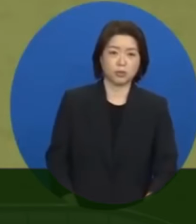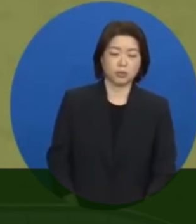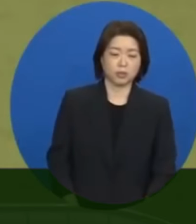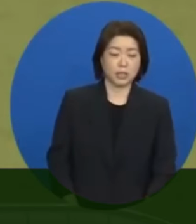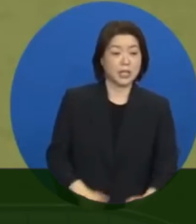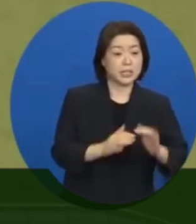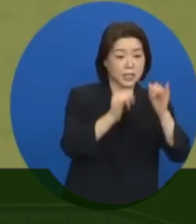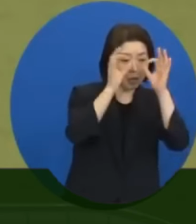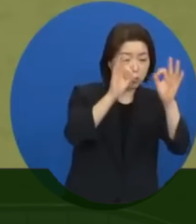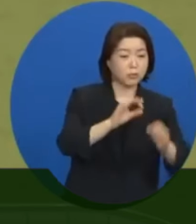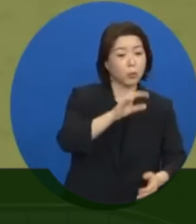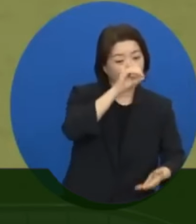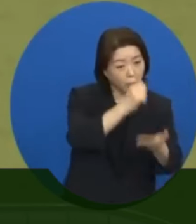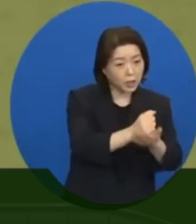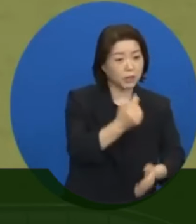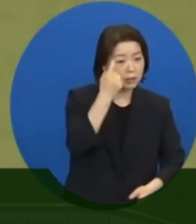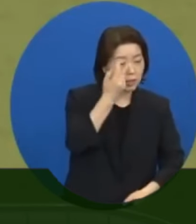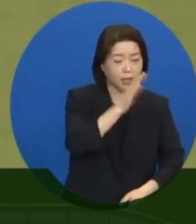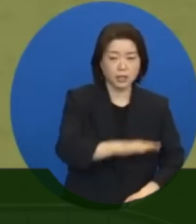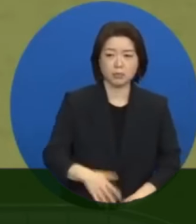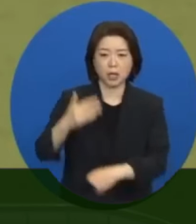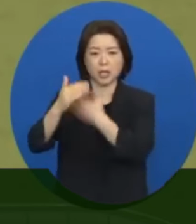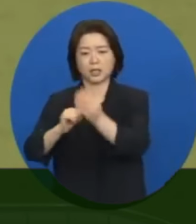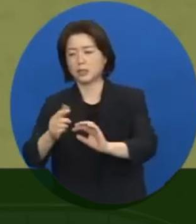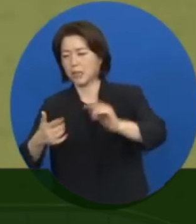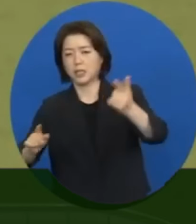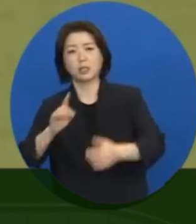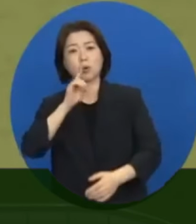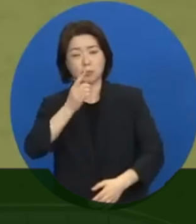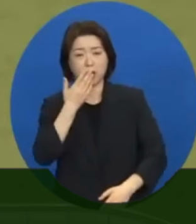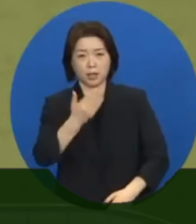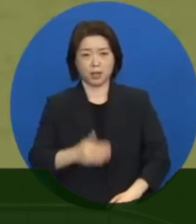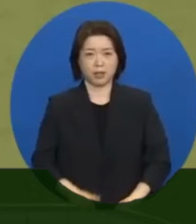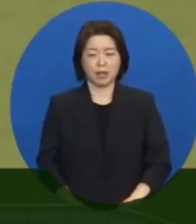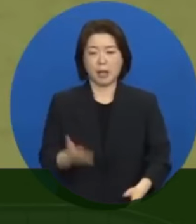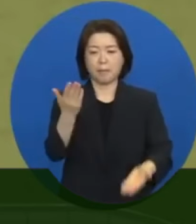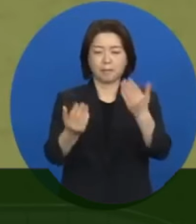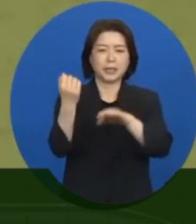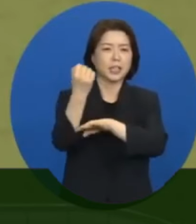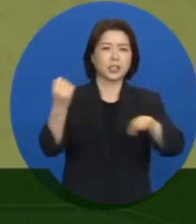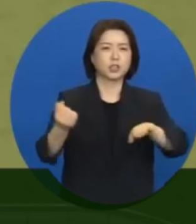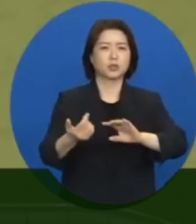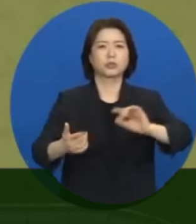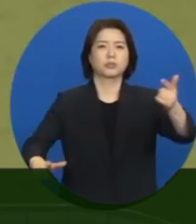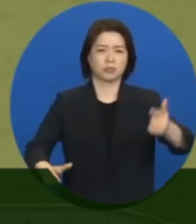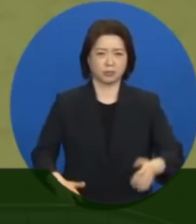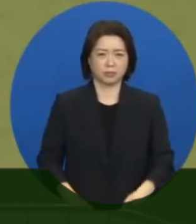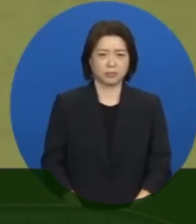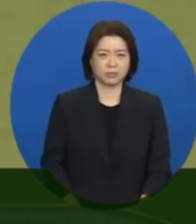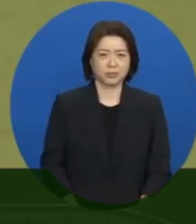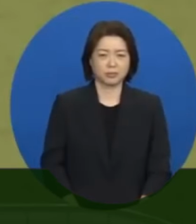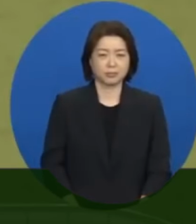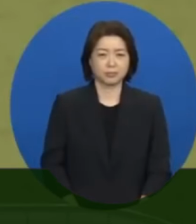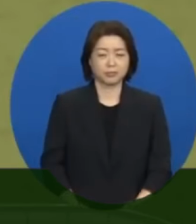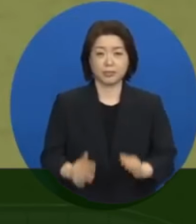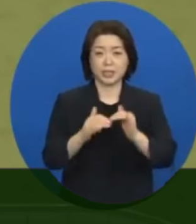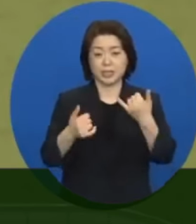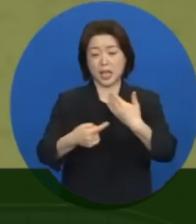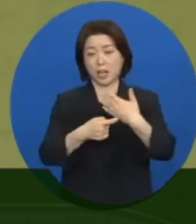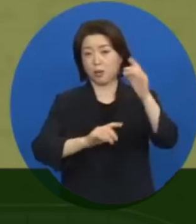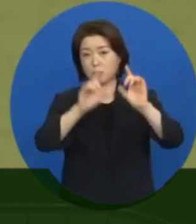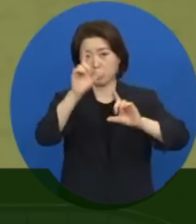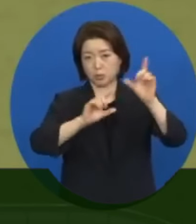아니라고 할 수 있는 거예 판단 방식 기준이 다르기 때문에 그렇습니다 사람은요 겉모습을